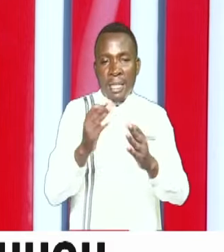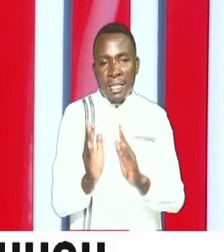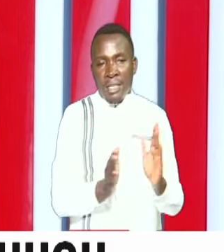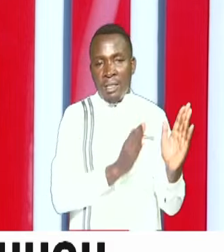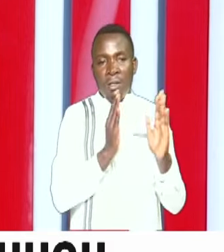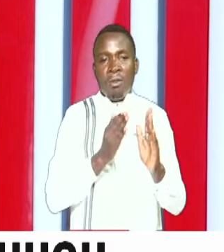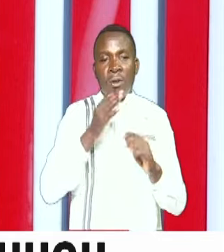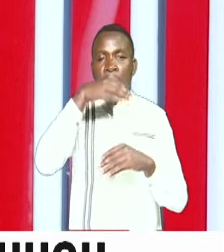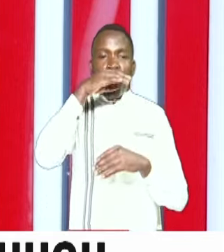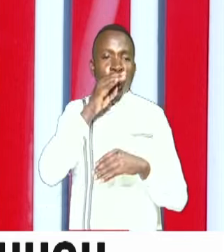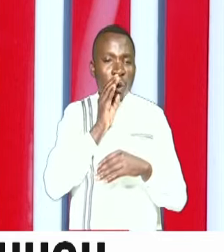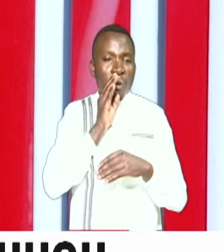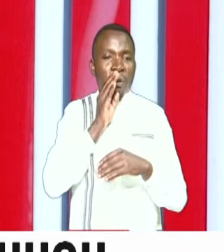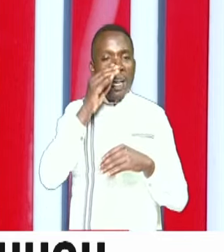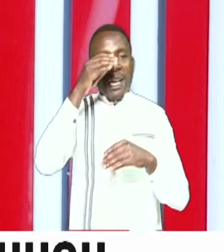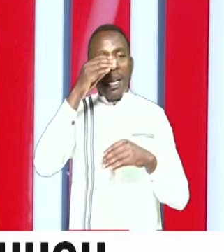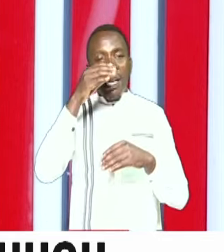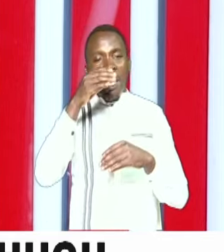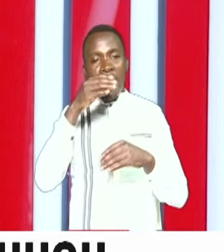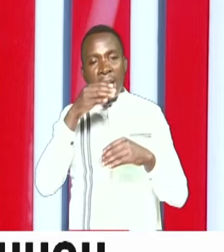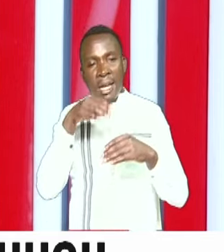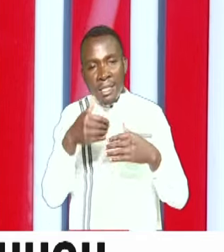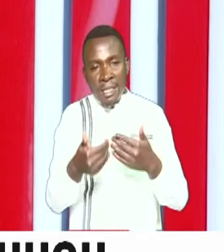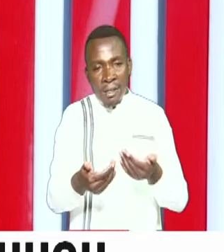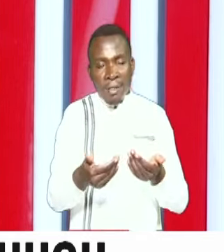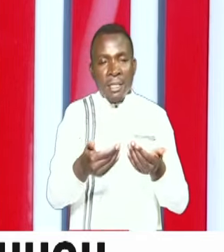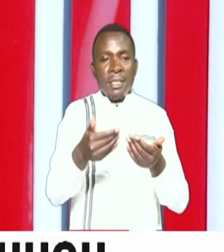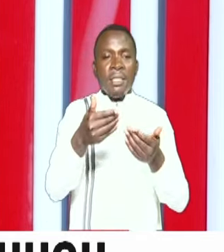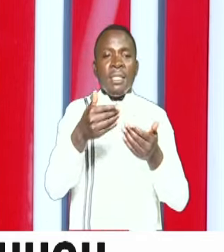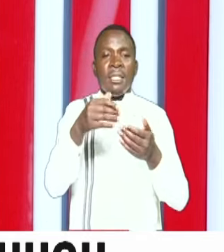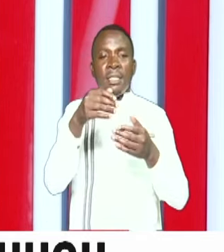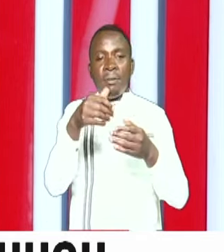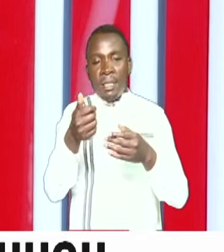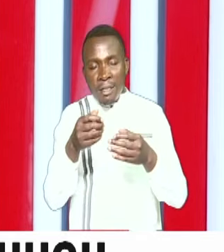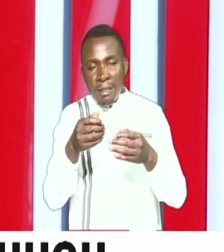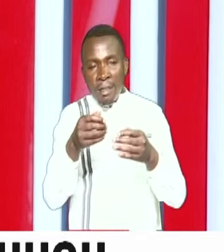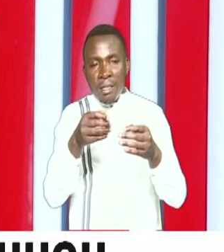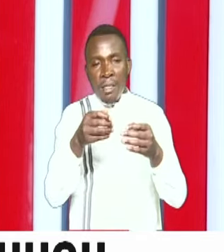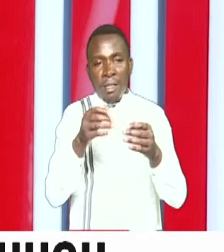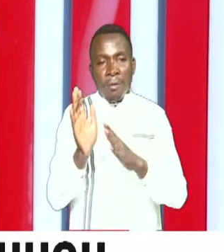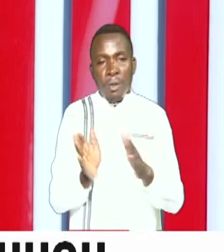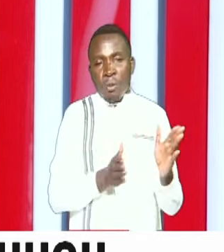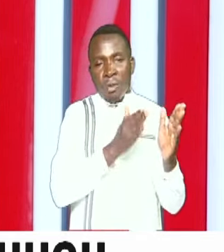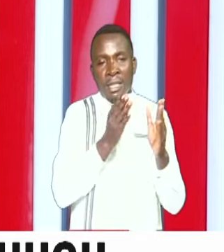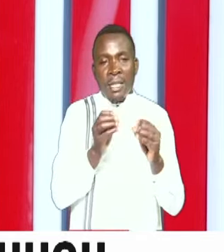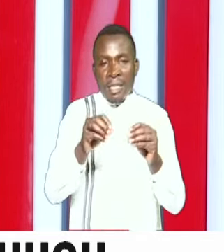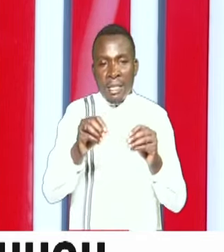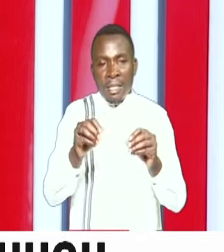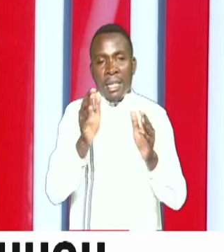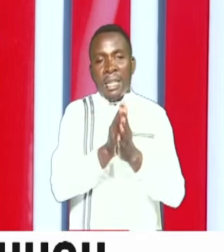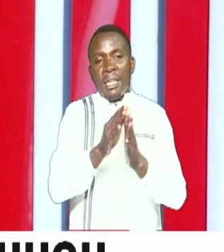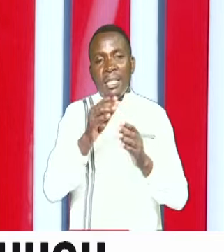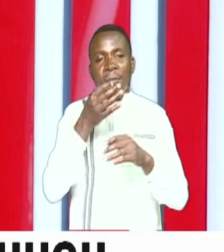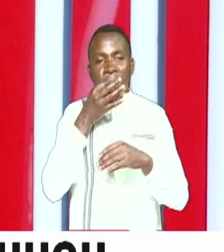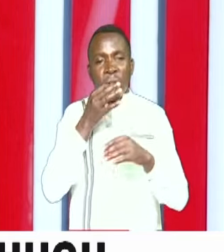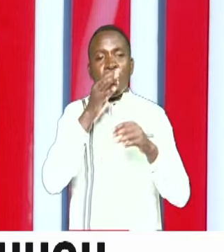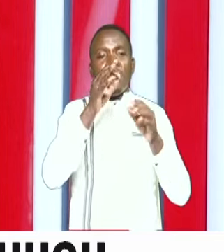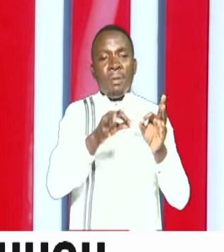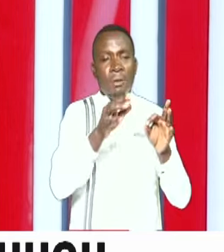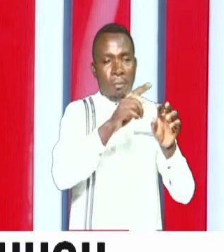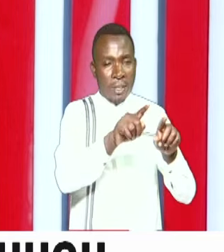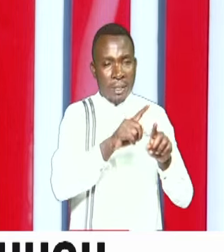n'ibidasembuye, hari zitunganya andi mafunguro, amafarini, za biswi n'ibindi abantu bagenda